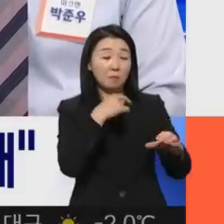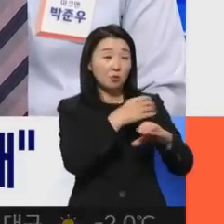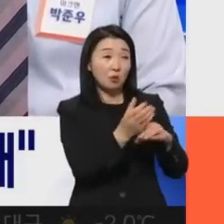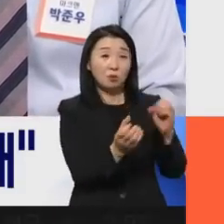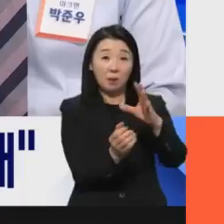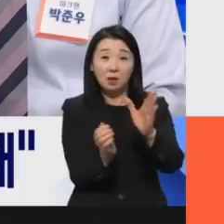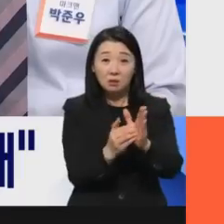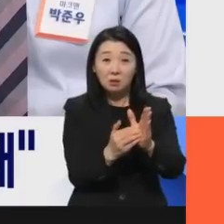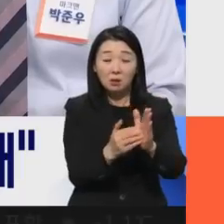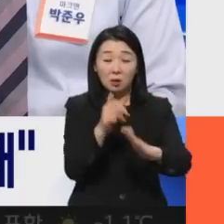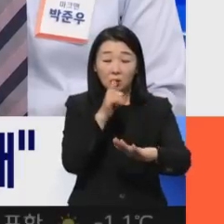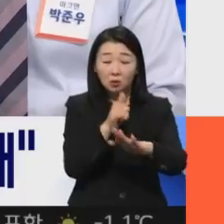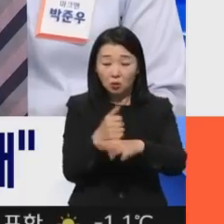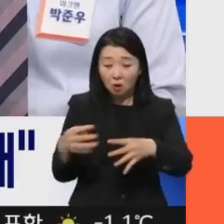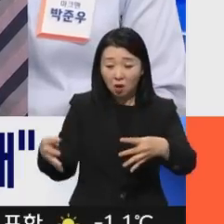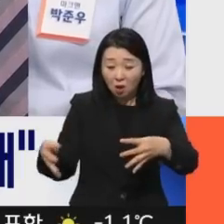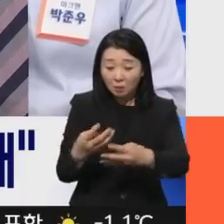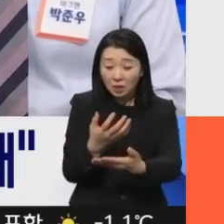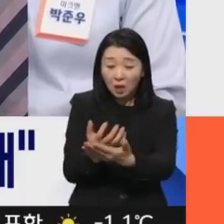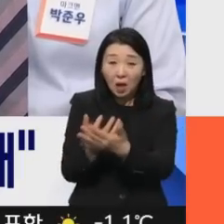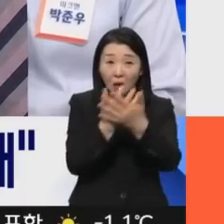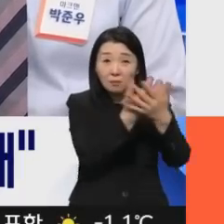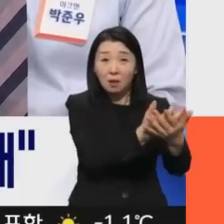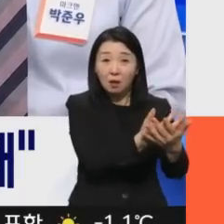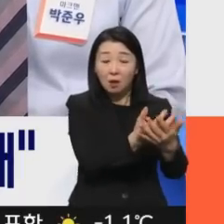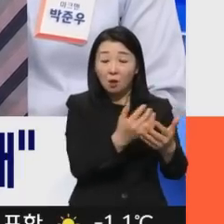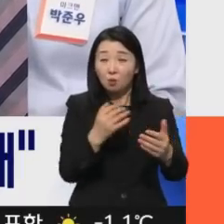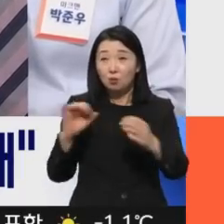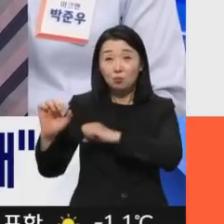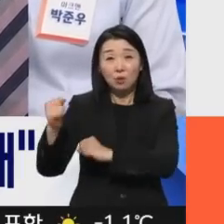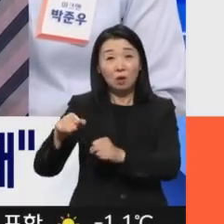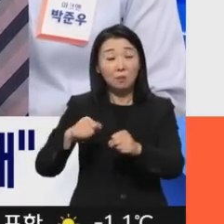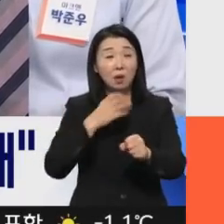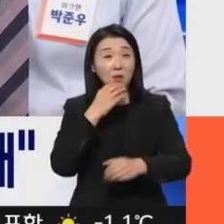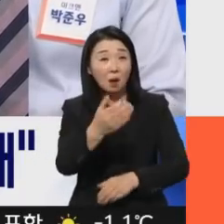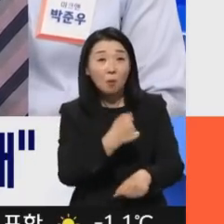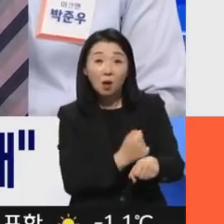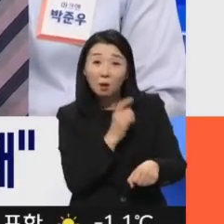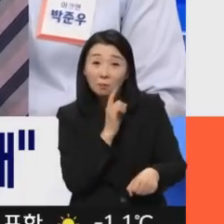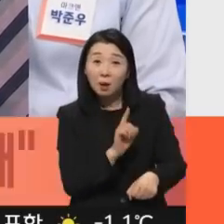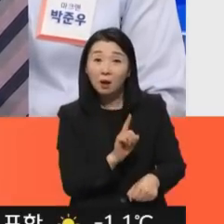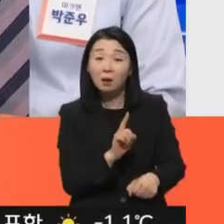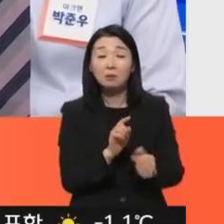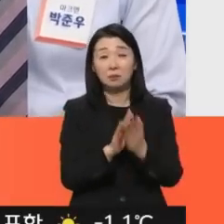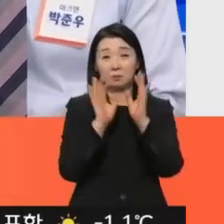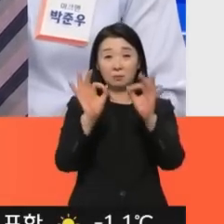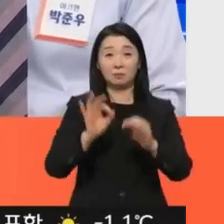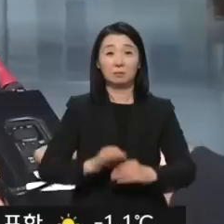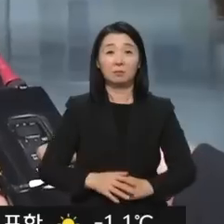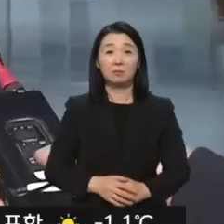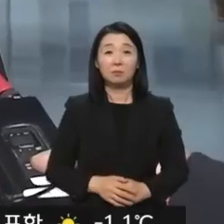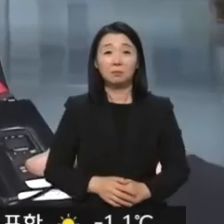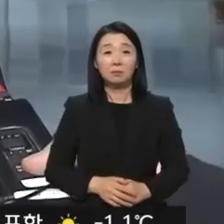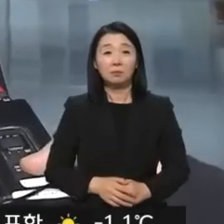이 최종 협상안을 내달라는 건 우리 보고 양보해달라는 말이라면서 이렇게 말한 건데 직접 들어보시죠.